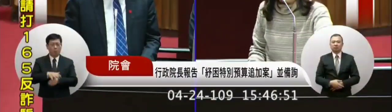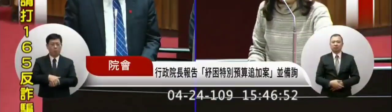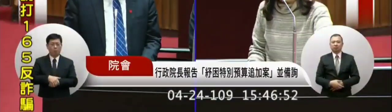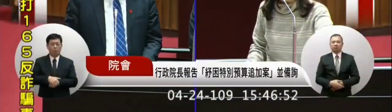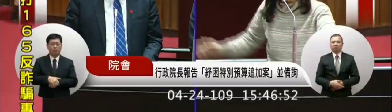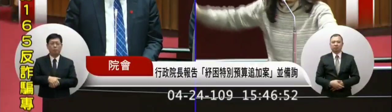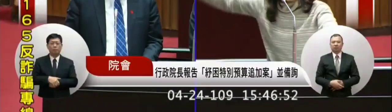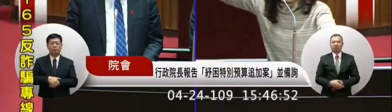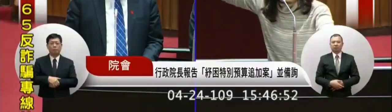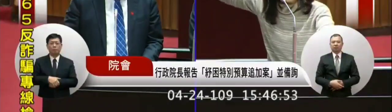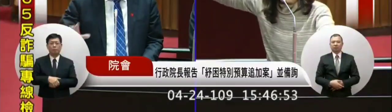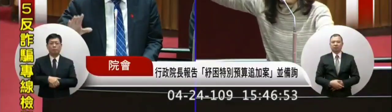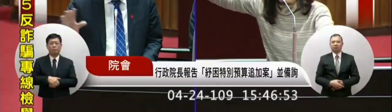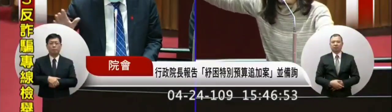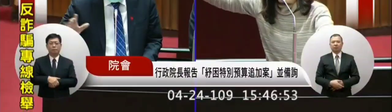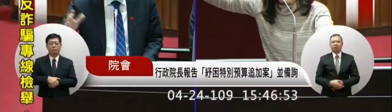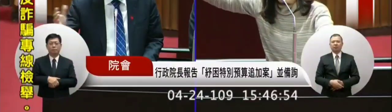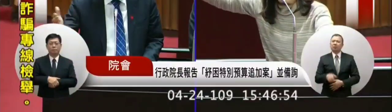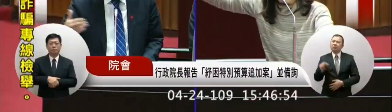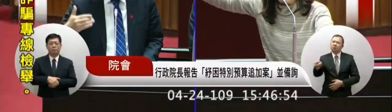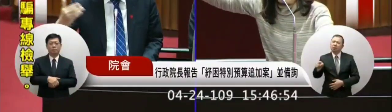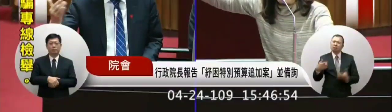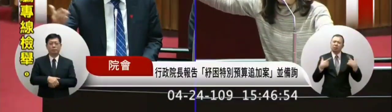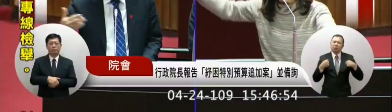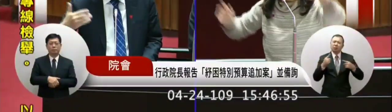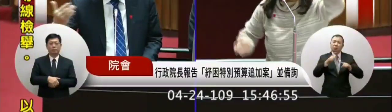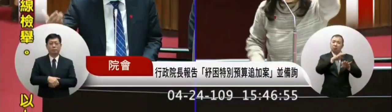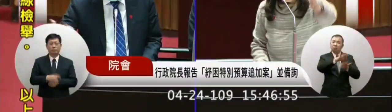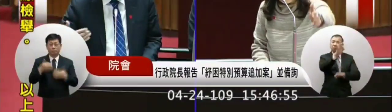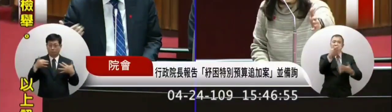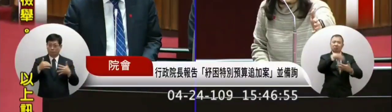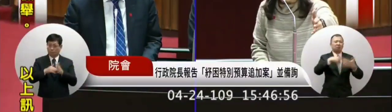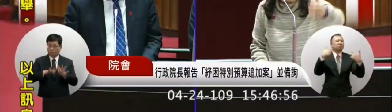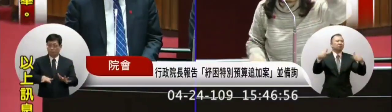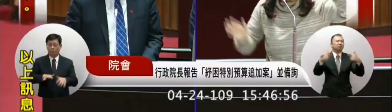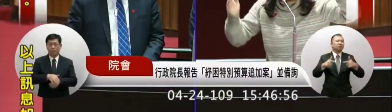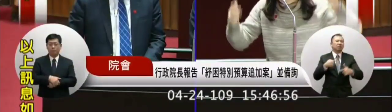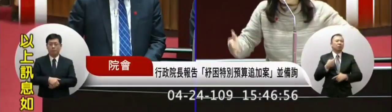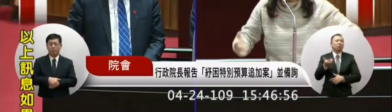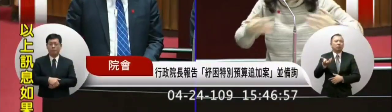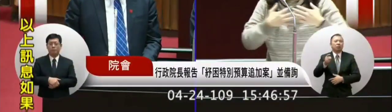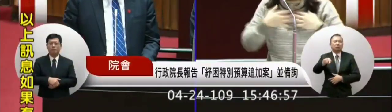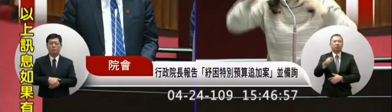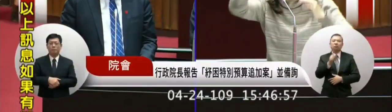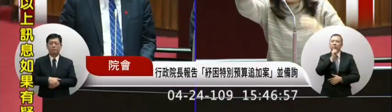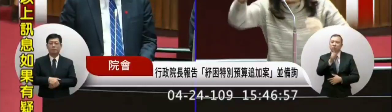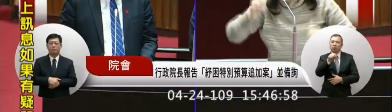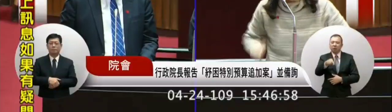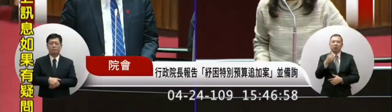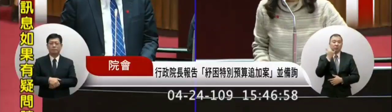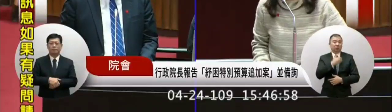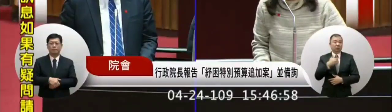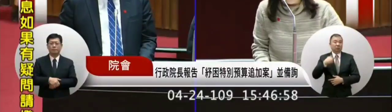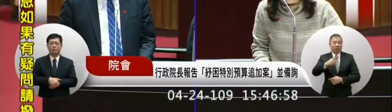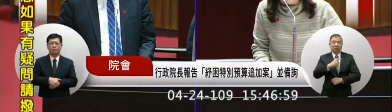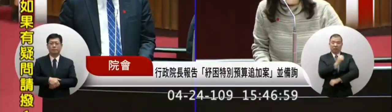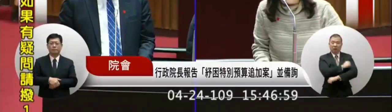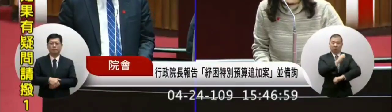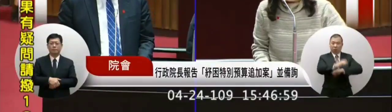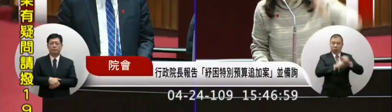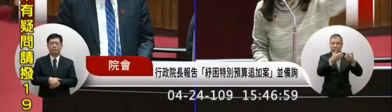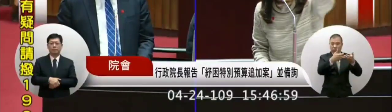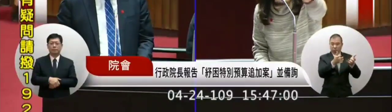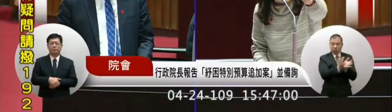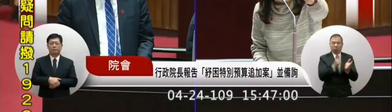册了。 这没有叫本来就有列册哦。 一直到 刚才讲的是说，我可能因为领不到劳动部的